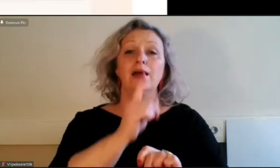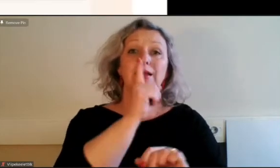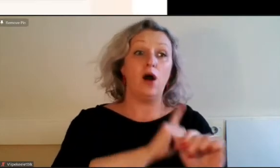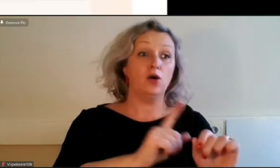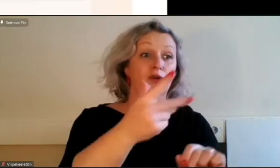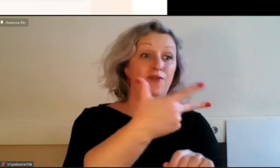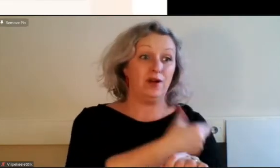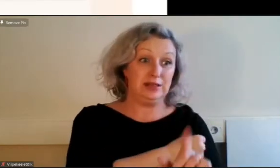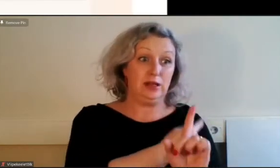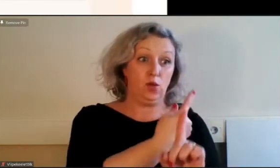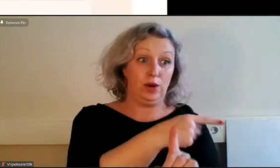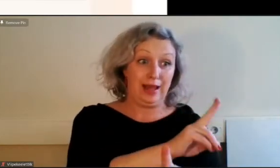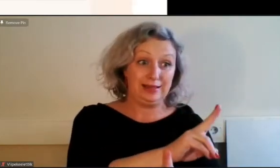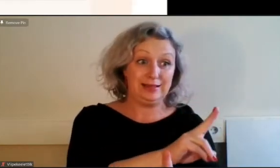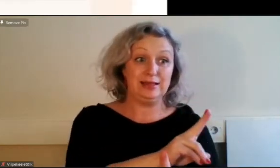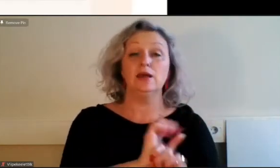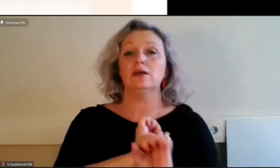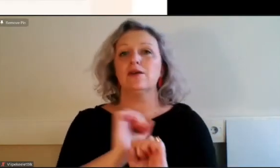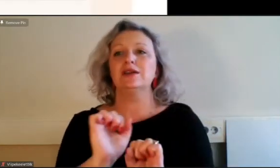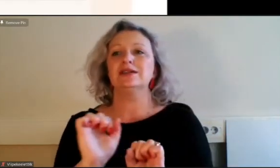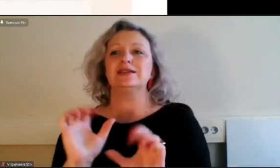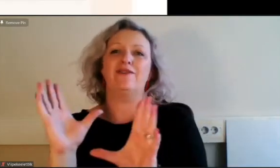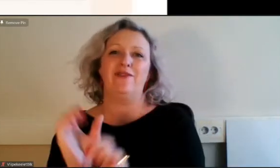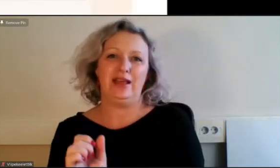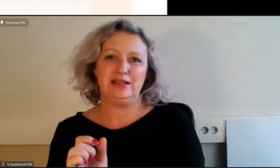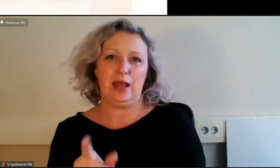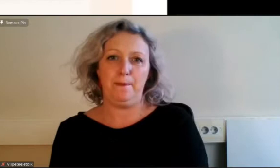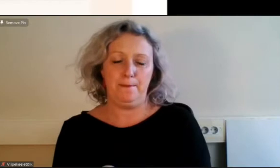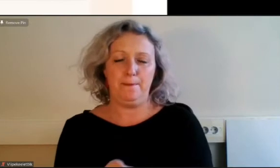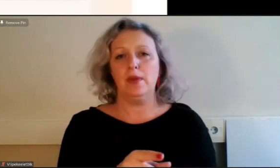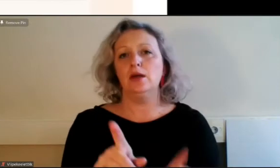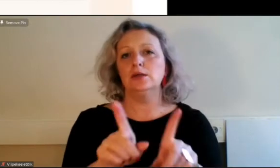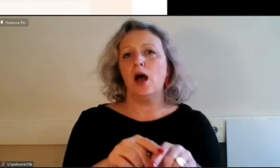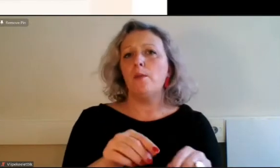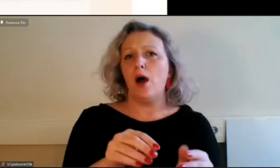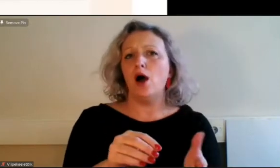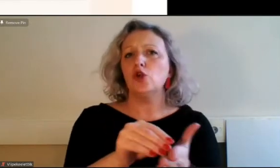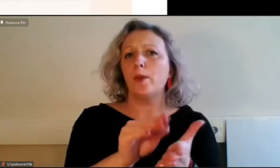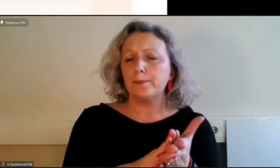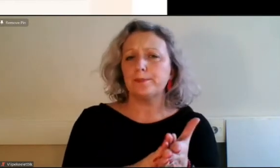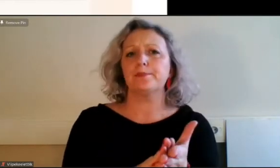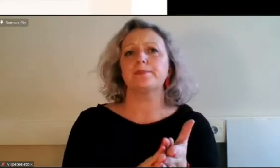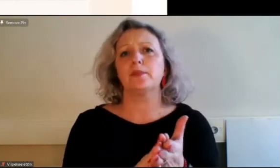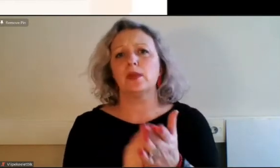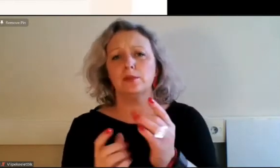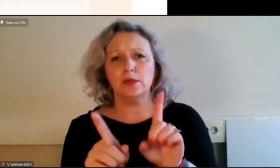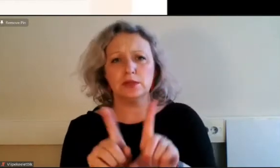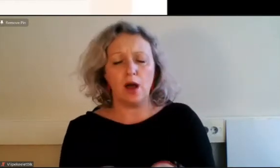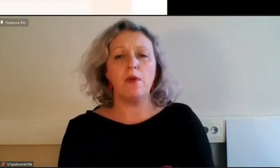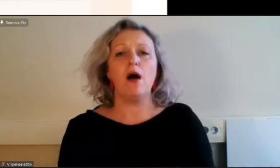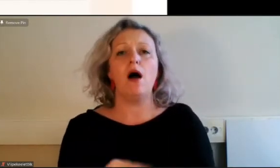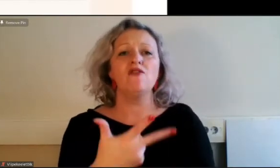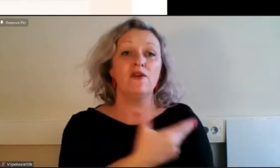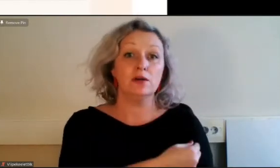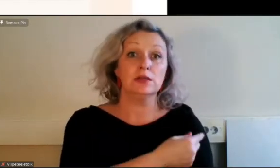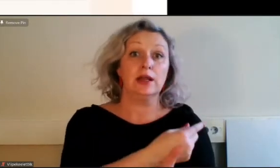kas immuunpuudulikkus või kasvajad või mis iganes, miks nad ei saa nii head kaitset või miks nad